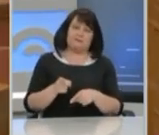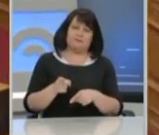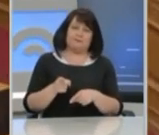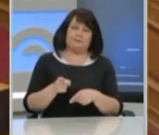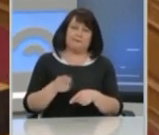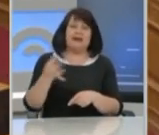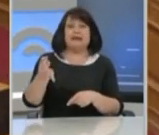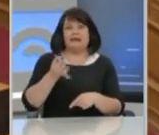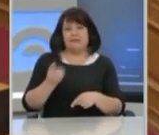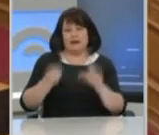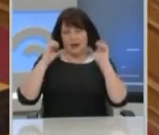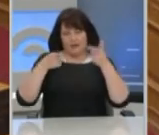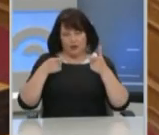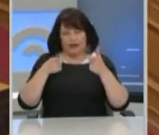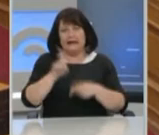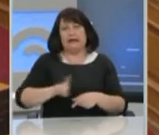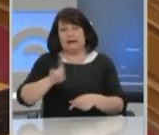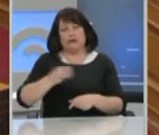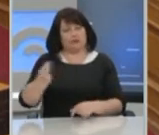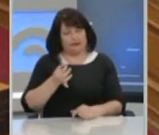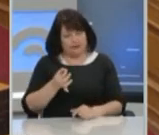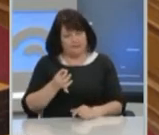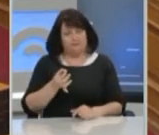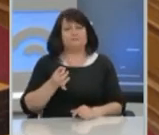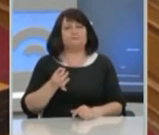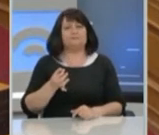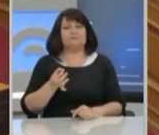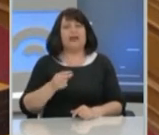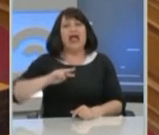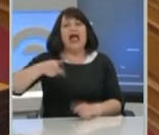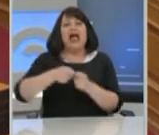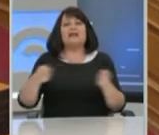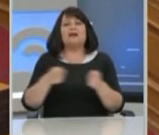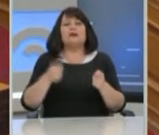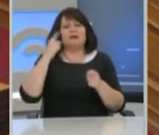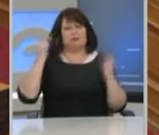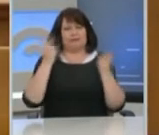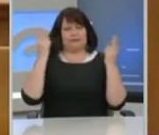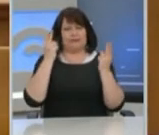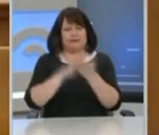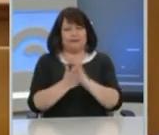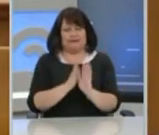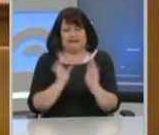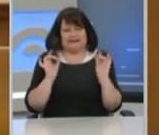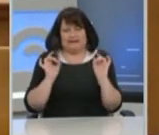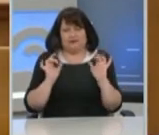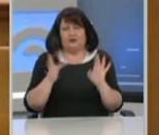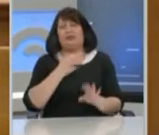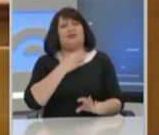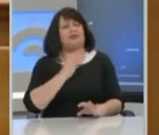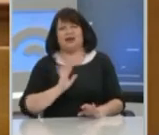Λέει λοιπόν η Νέα Δημοκρατία και ο κ. Μητσοτάκης ότι τα αντίμετρα είναι αέρας, γιατί δεν